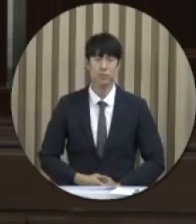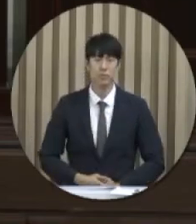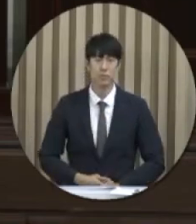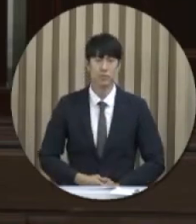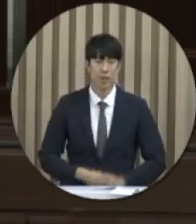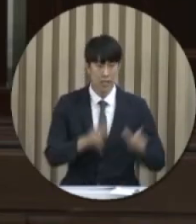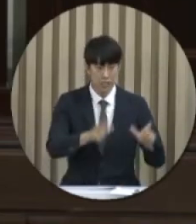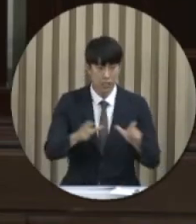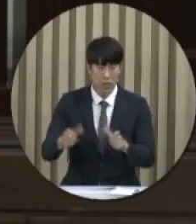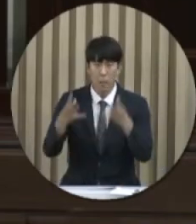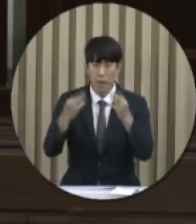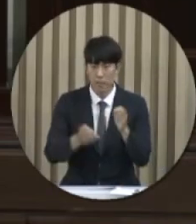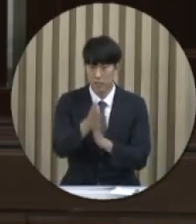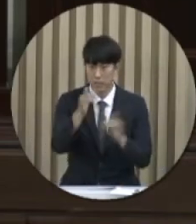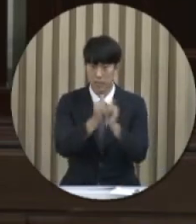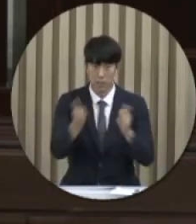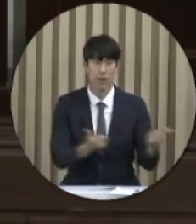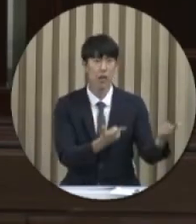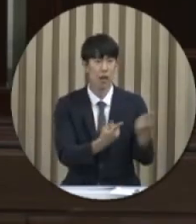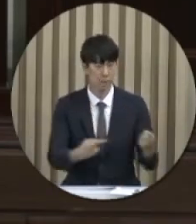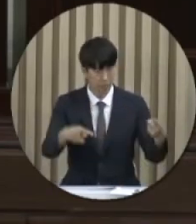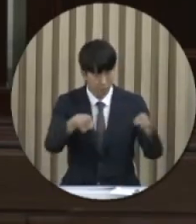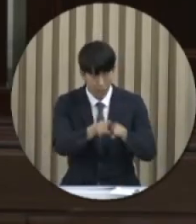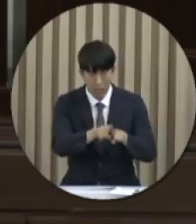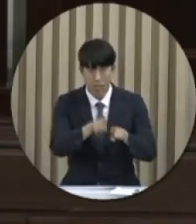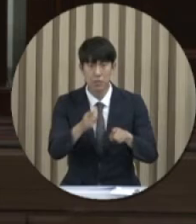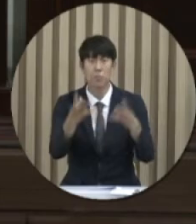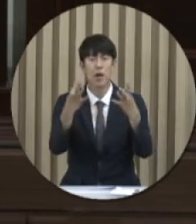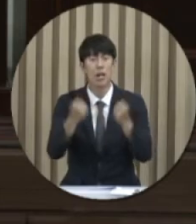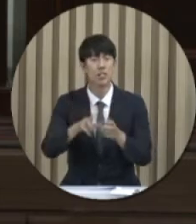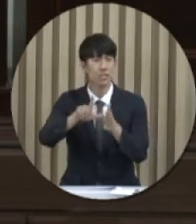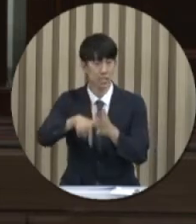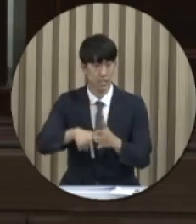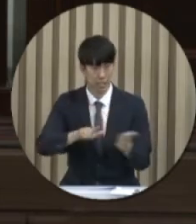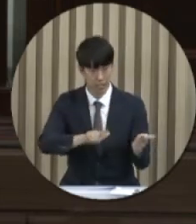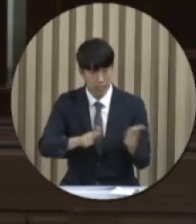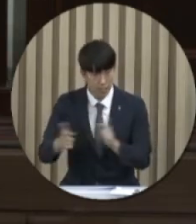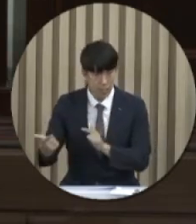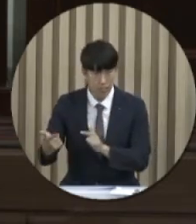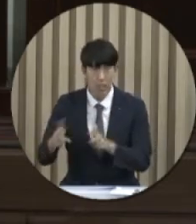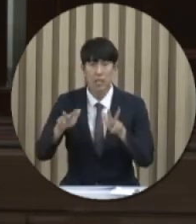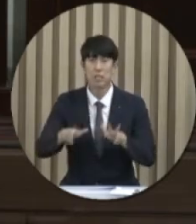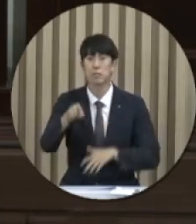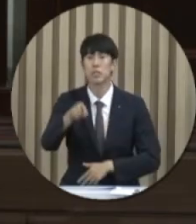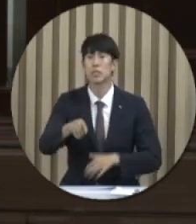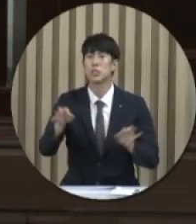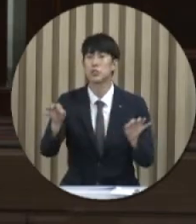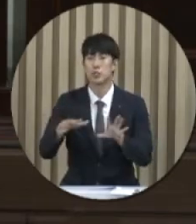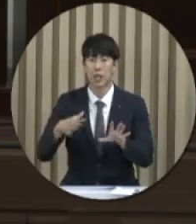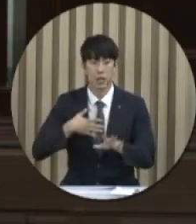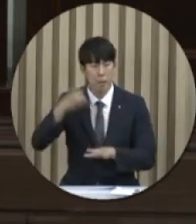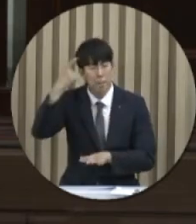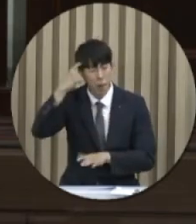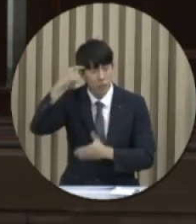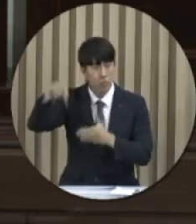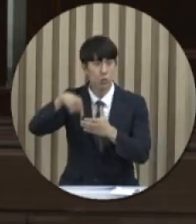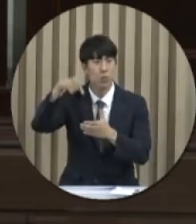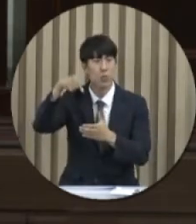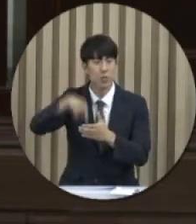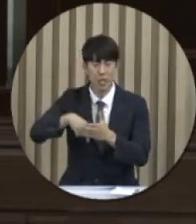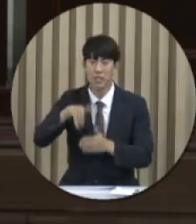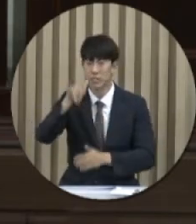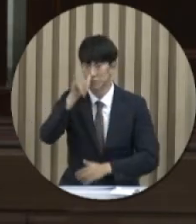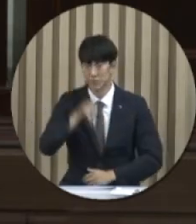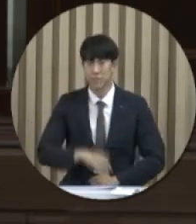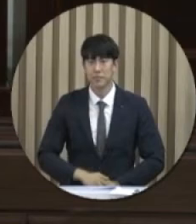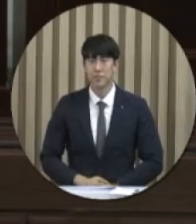지역의 많은 시민분들과 함께 했던 그 많은 순간들이 지금 이 순간 제 머릿속을 빠르게 스쳐